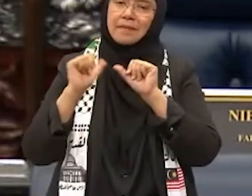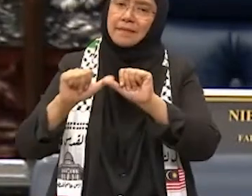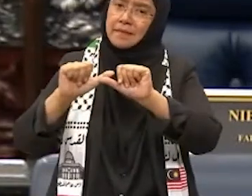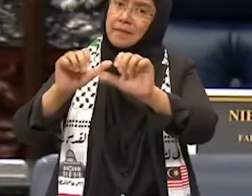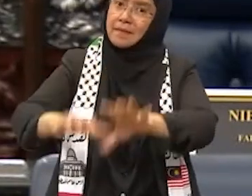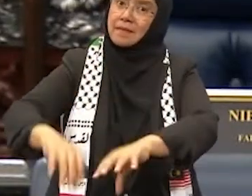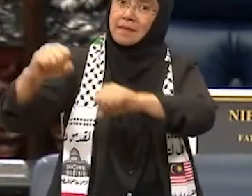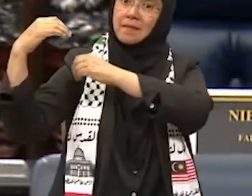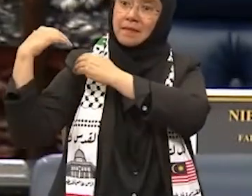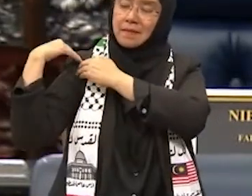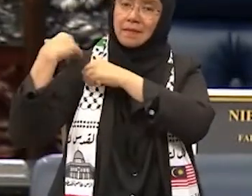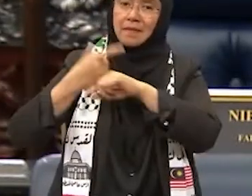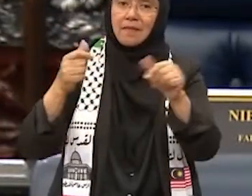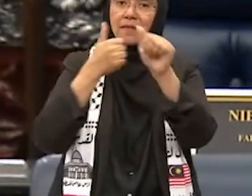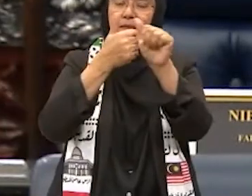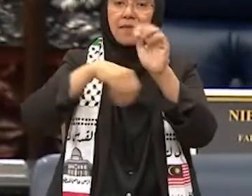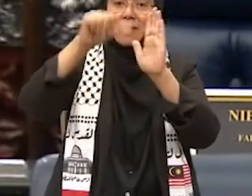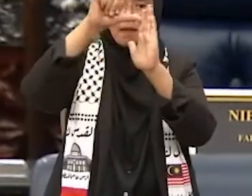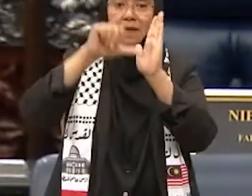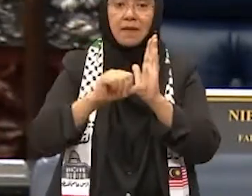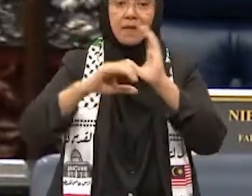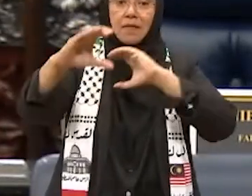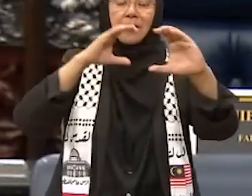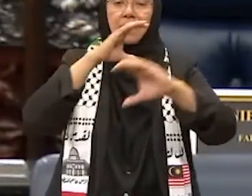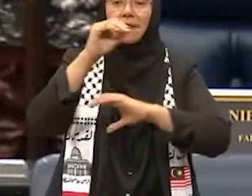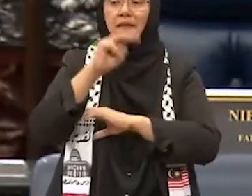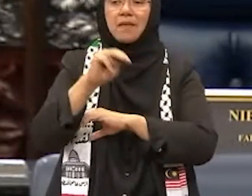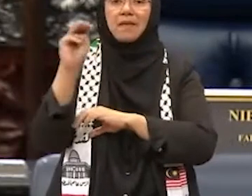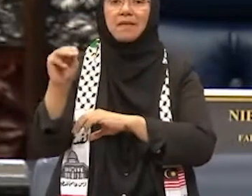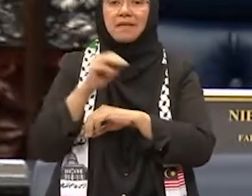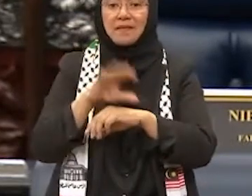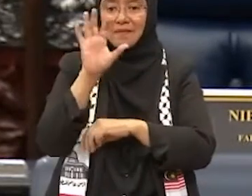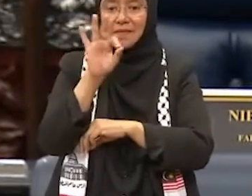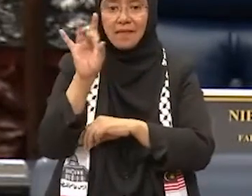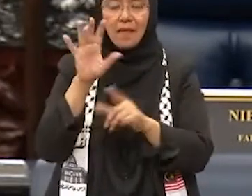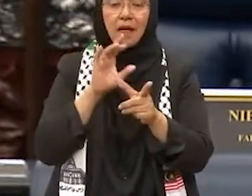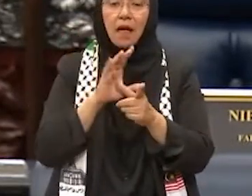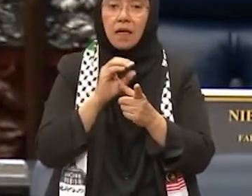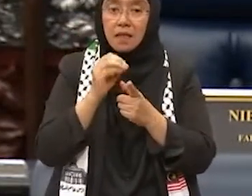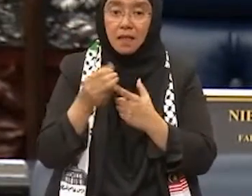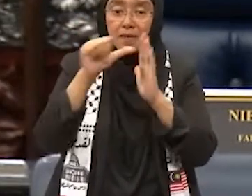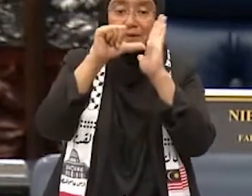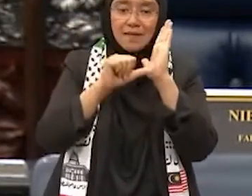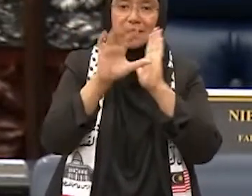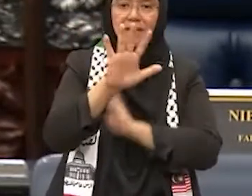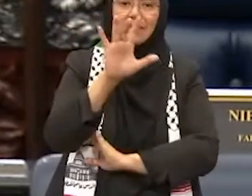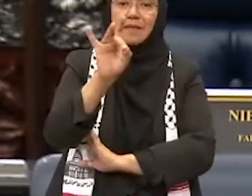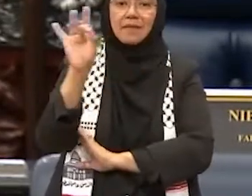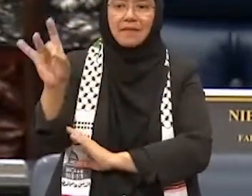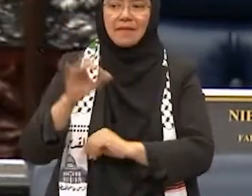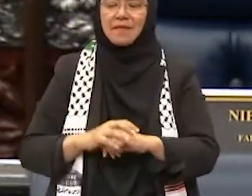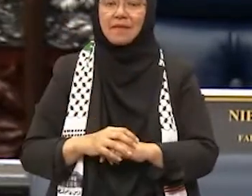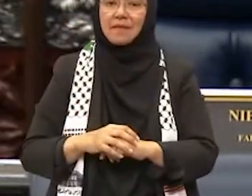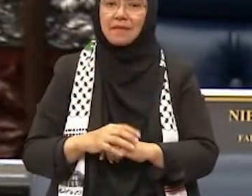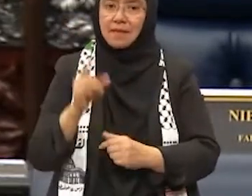peruntukan di bawah akta komunikasi dan multimedia 1998 atau akta 588 salah satu tanggungjawab perundangan